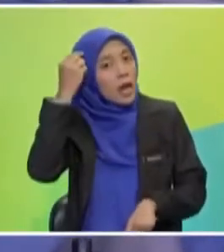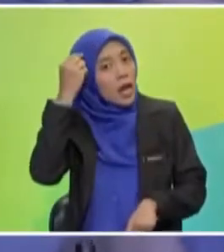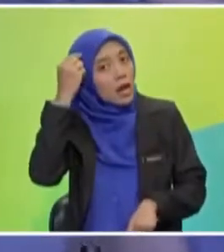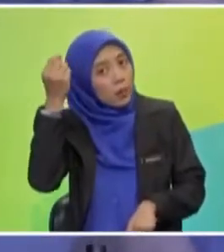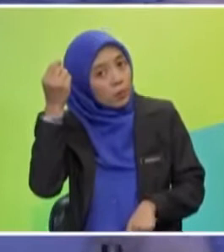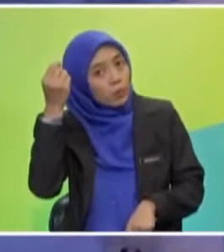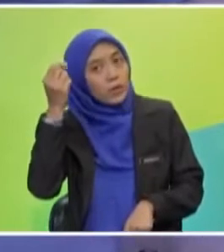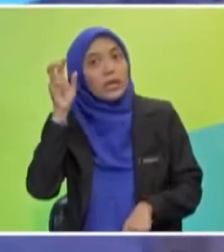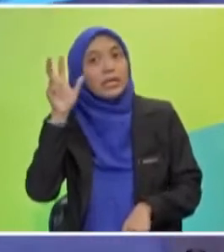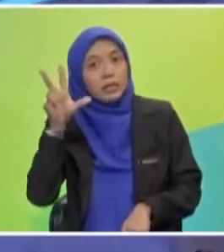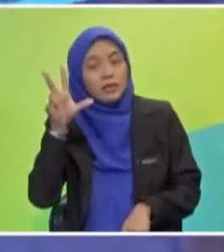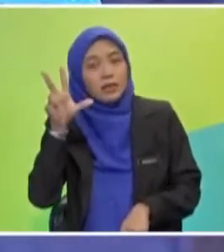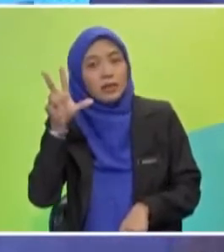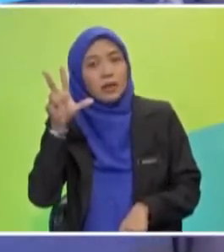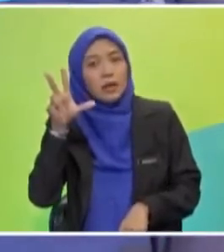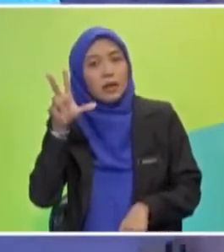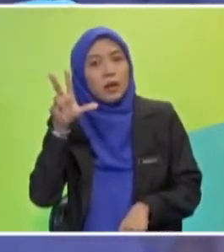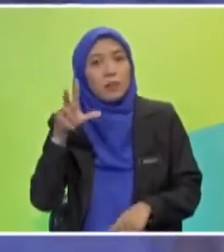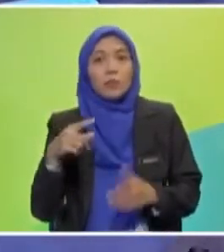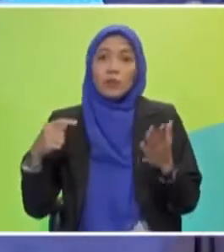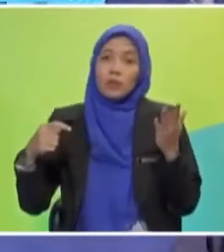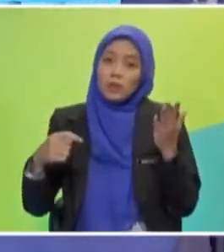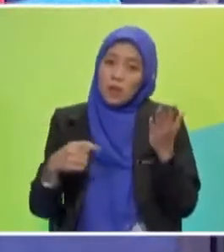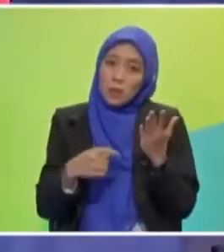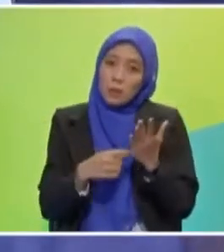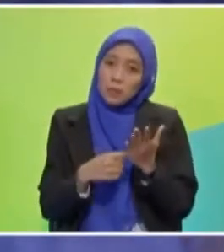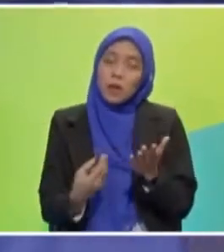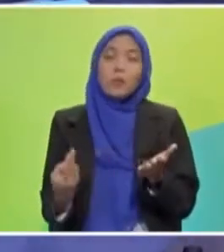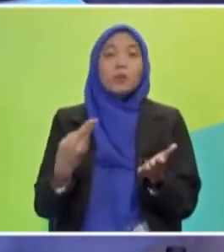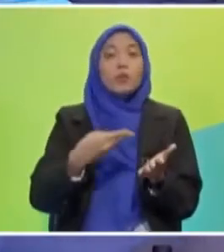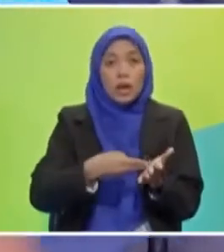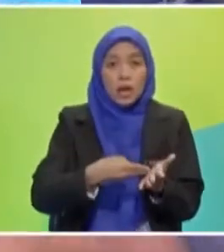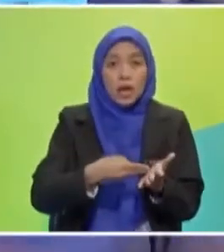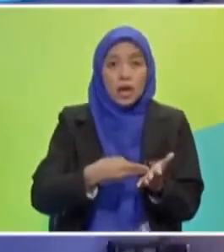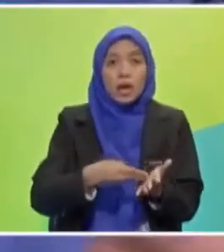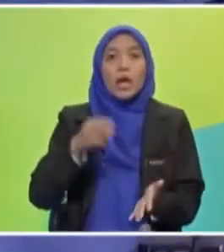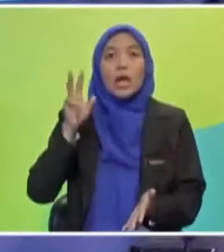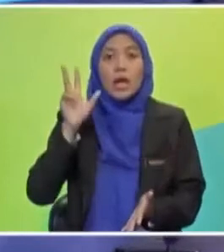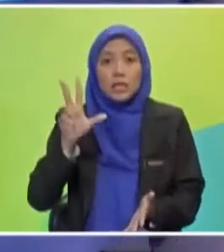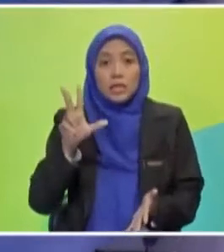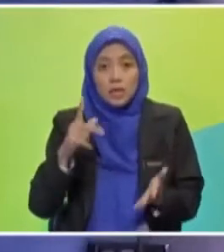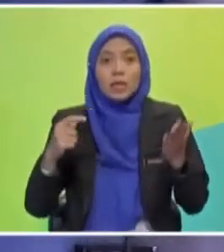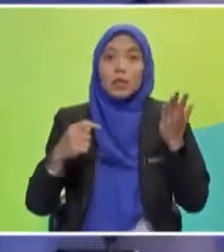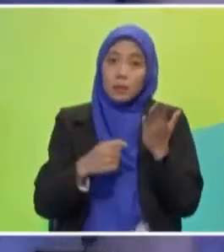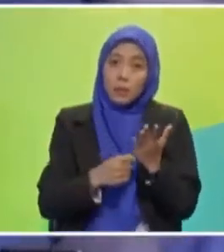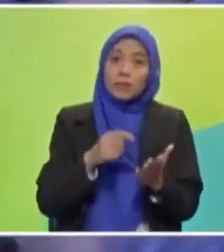pertama 3. Kemudian bila proses tambah berulang itu berlaku. 3 tambah 3.